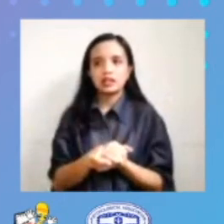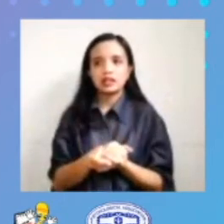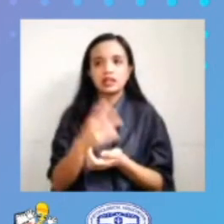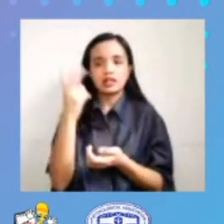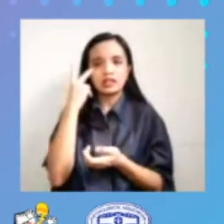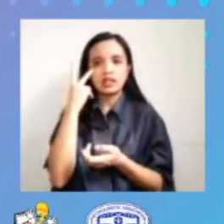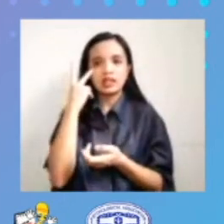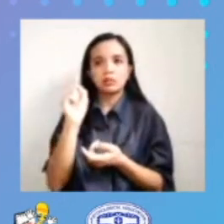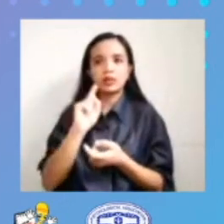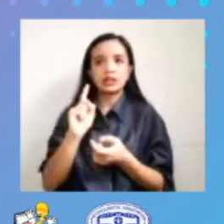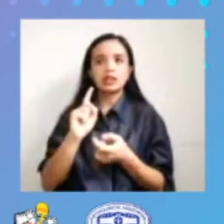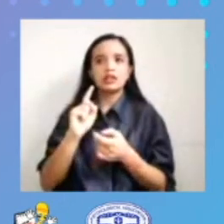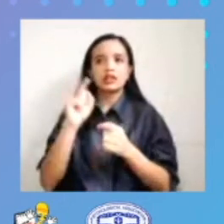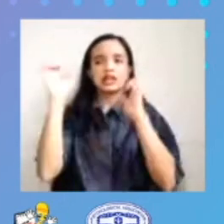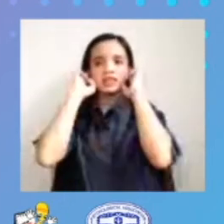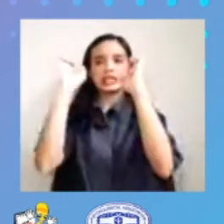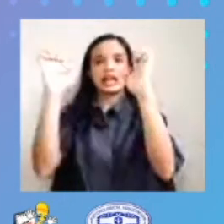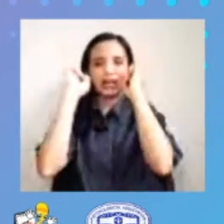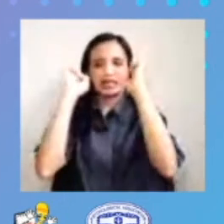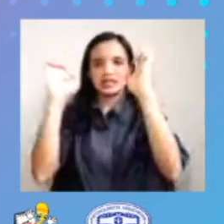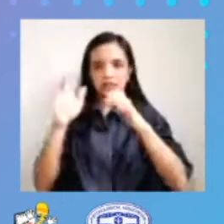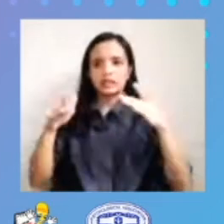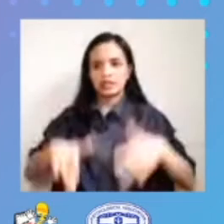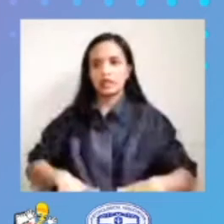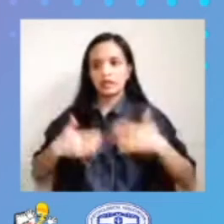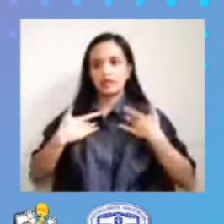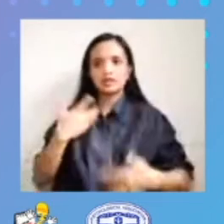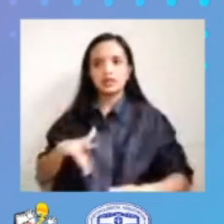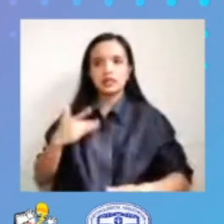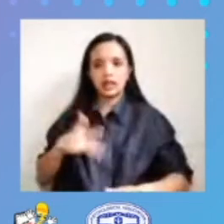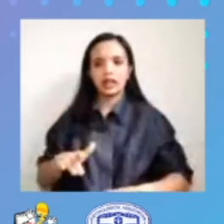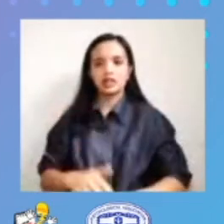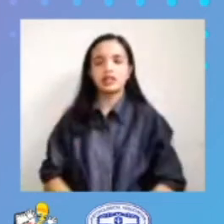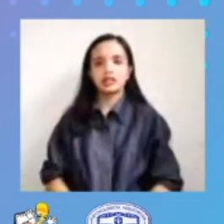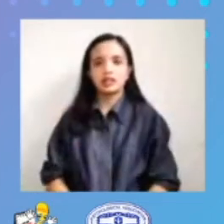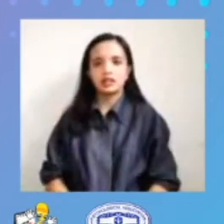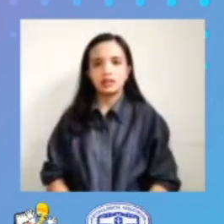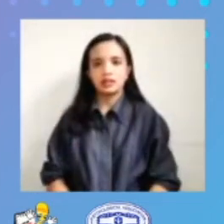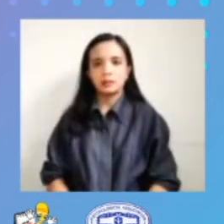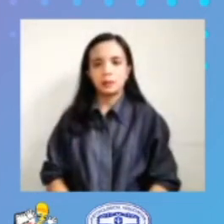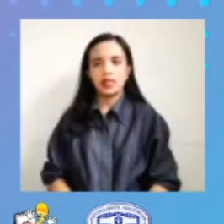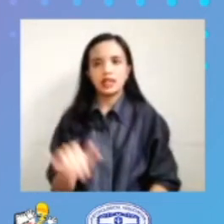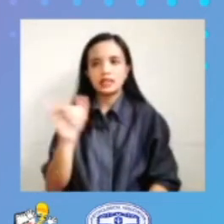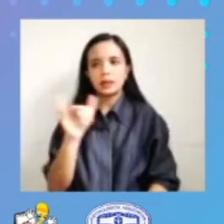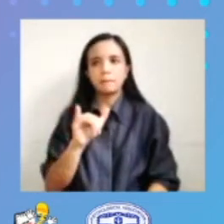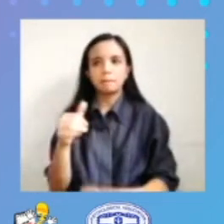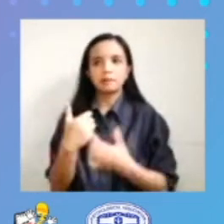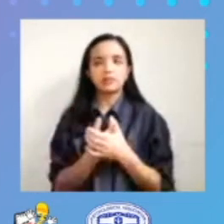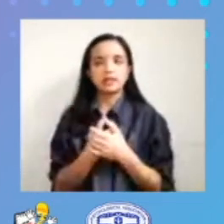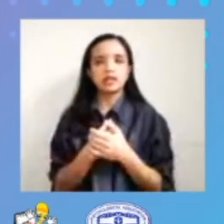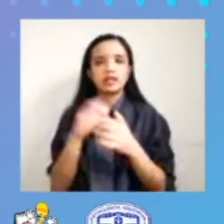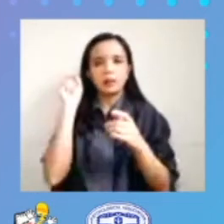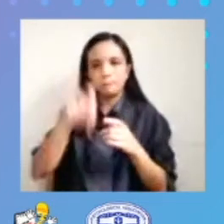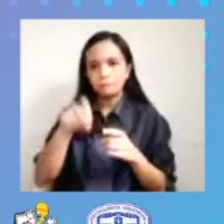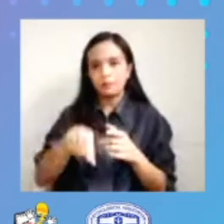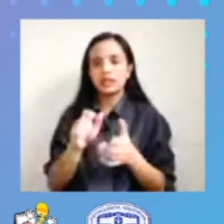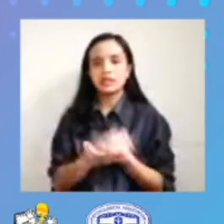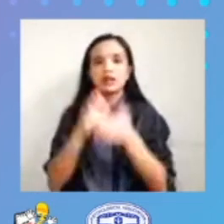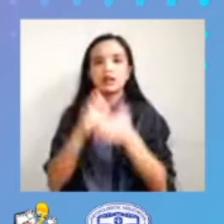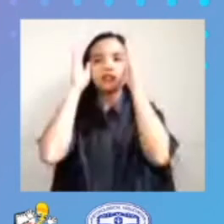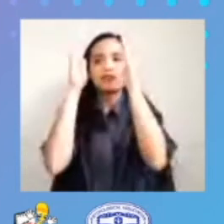pinagdadaanan, kailangan daanan mo lang. Di ba? Tapos, kapag napagdadaanan mo siya, huwag mo tambayan. Kailangan mag-exercise ka na, sabi